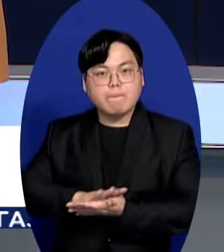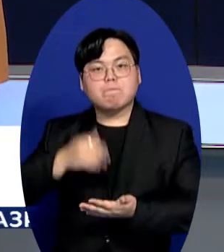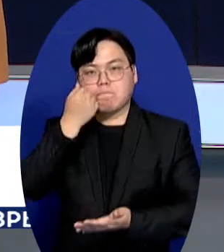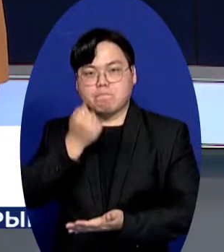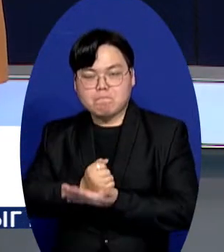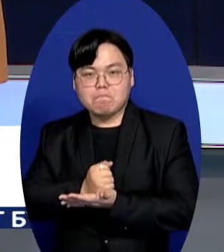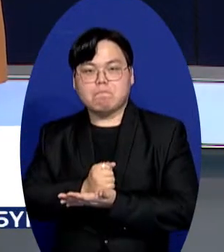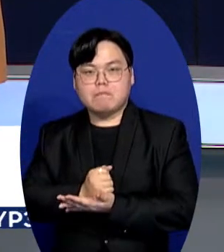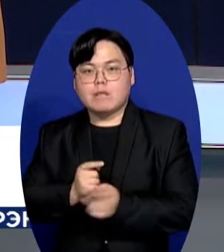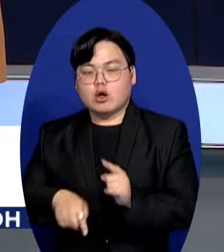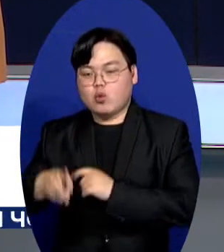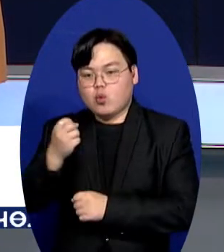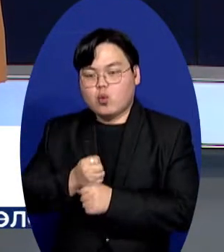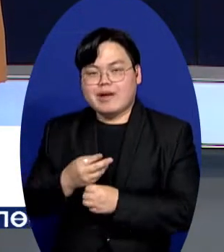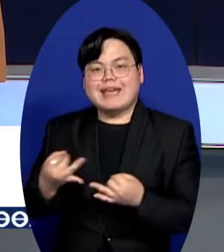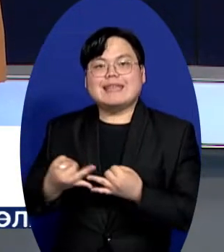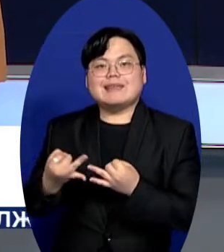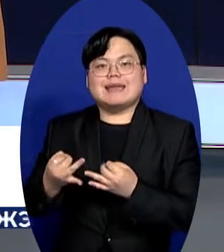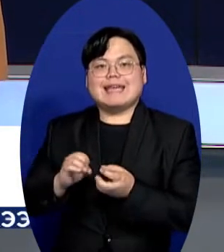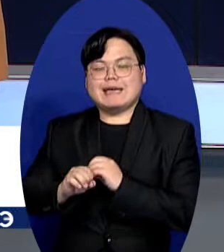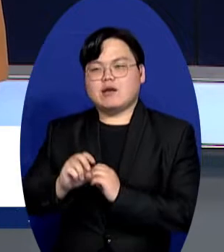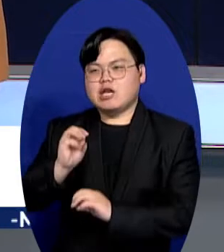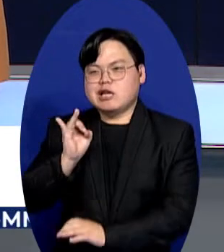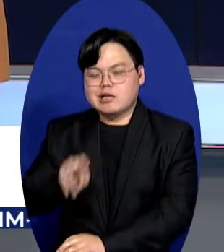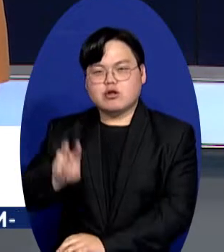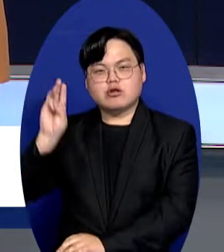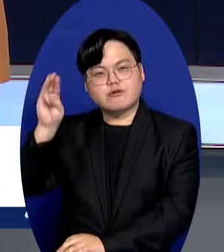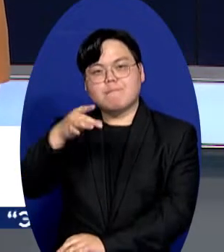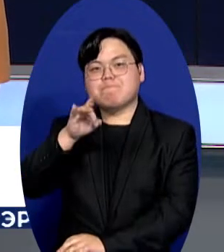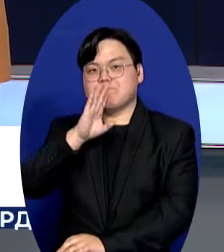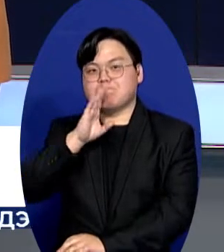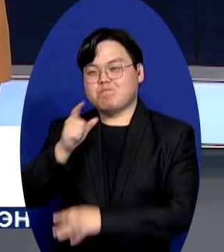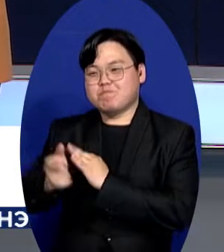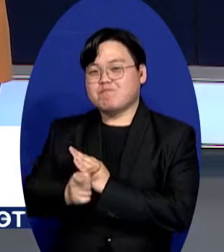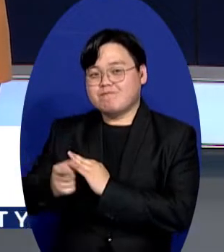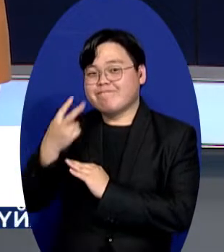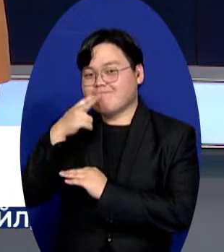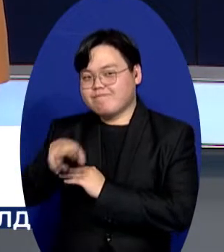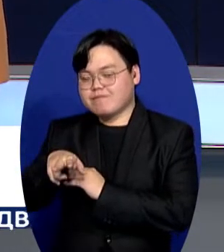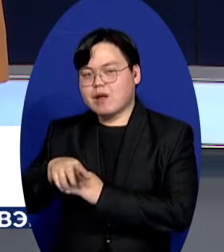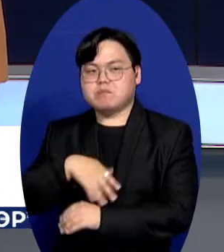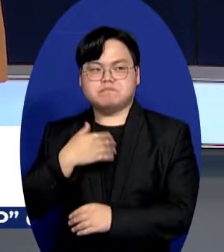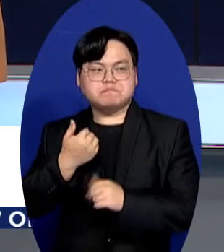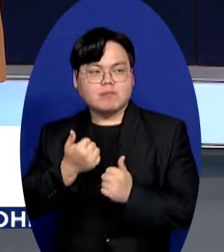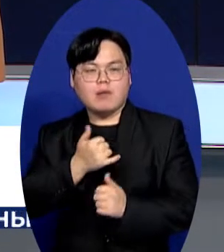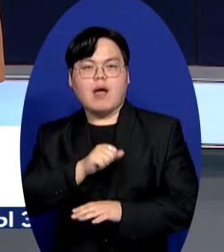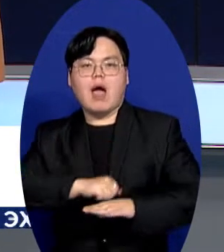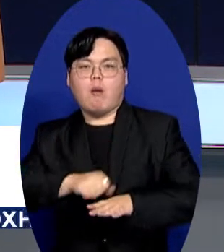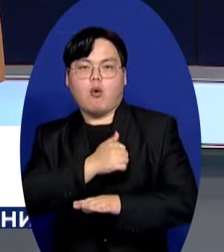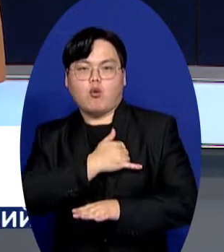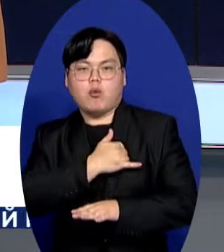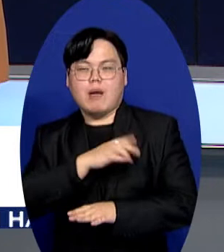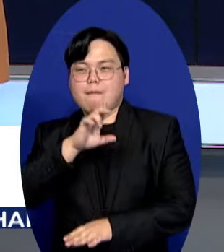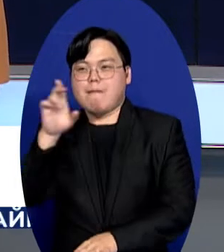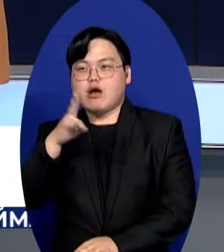Ингэснээр энэ үйл ажиллагаа захимжиж ил тод болж эхлэнэ гэж мэрэгчлийнхэн үзлээ. За зарим орон нутгийн удирдлагууд байгалийн нөөц ашигласны